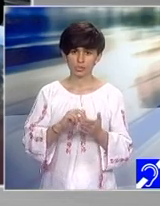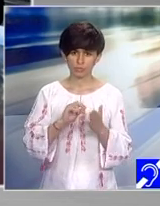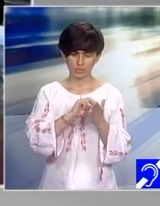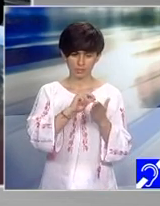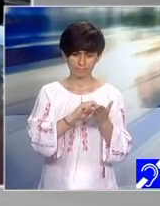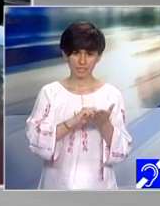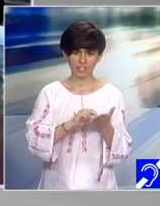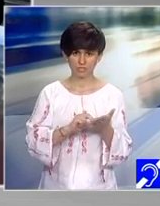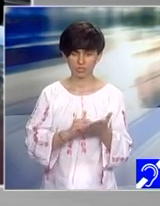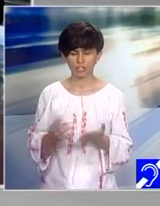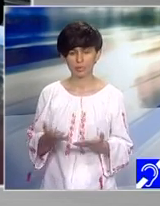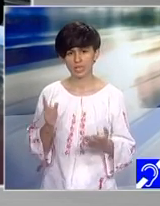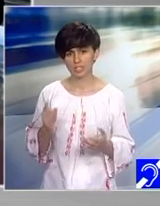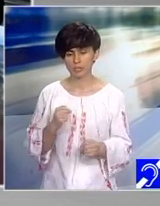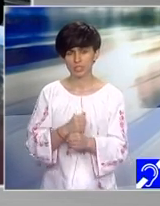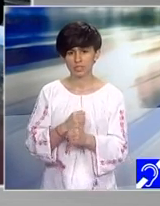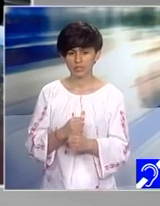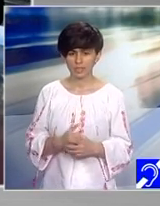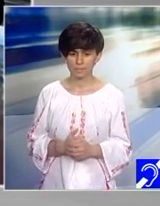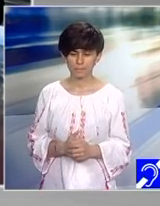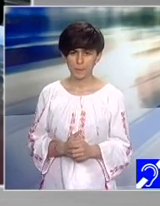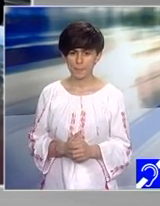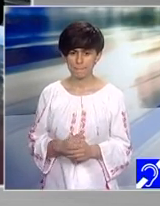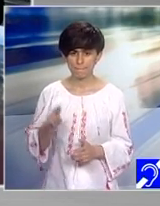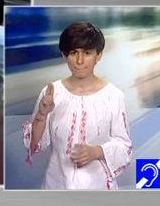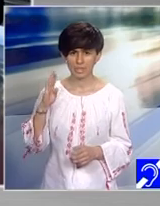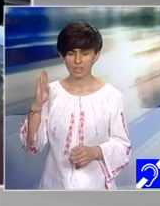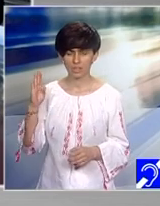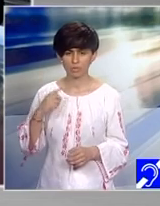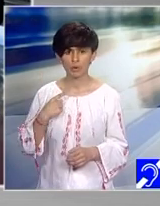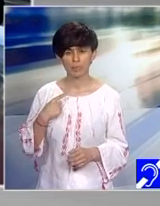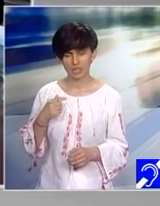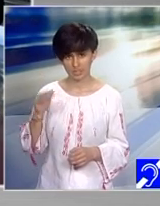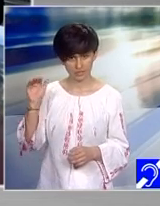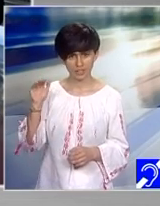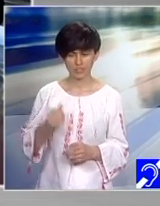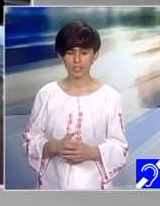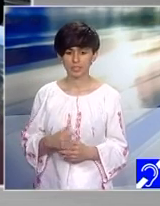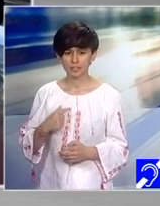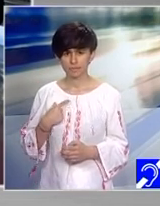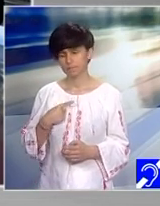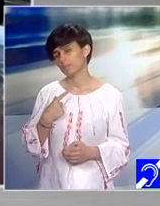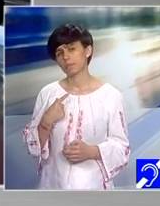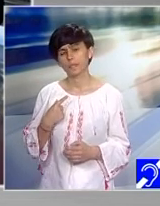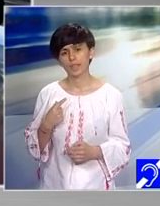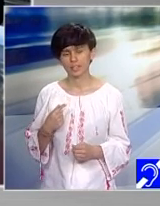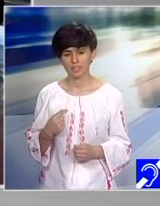de notă și în final răspund cam 2%, 3%. La UBB există? Există o formă de feedback la